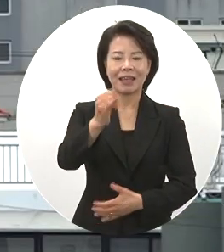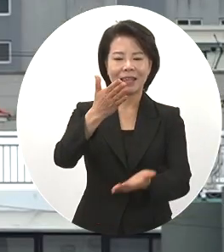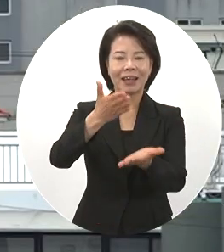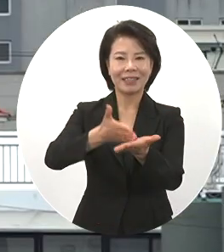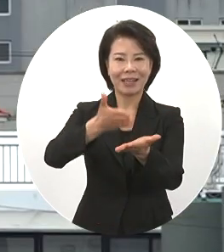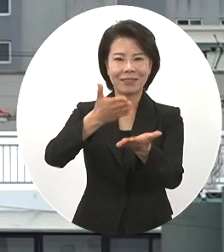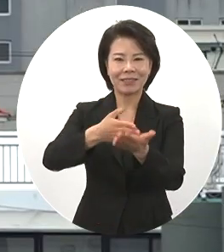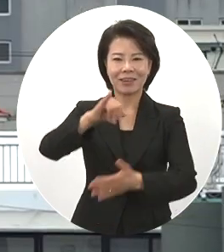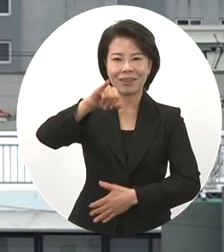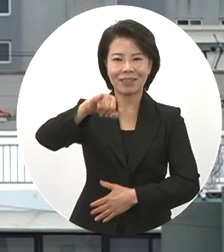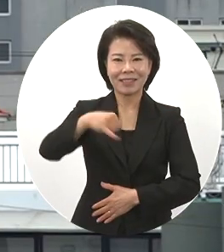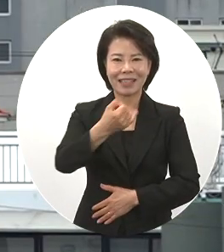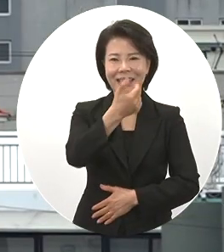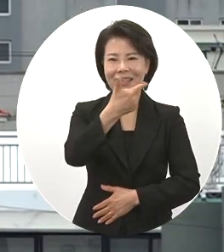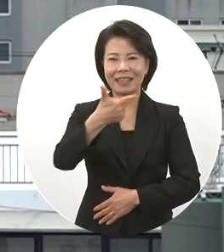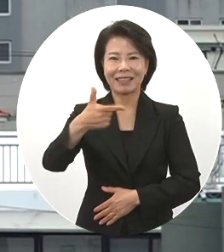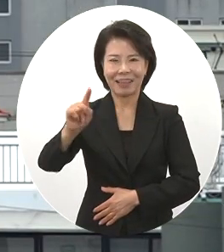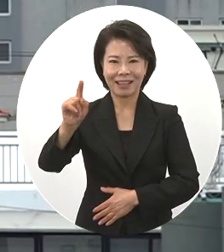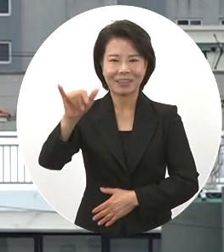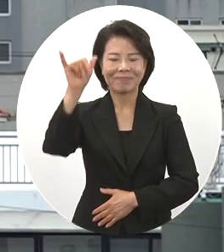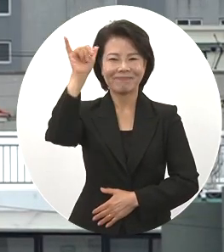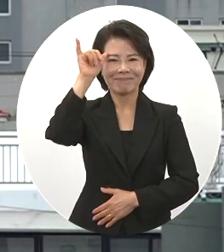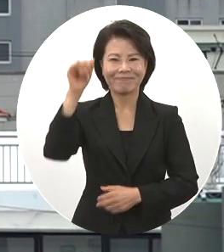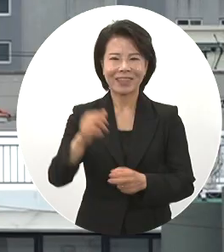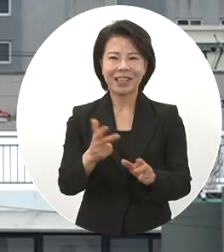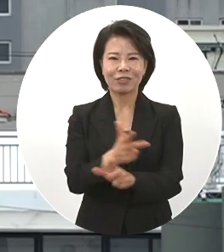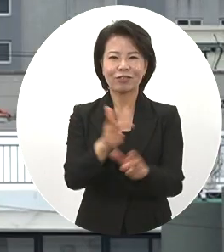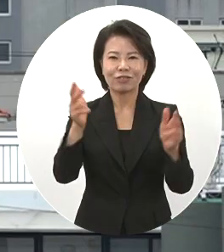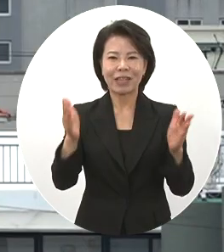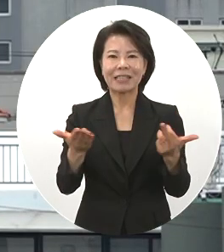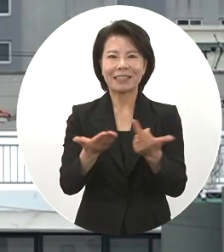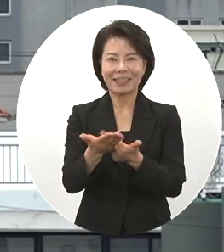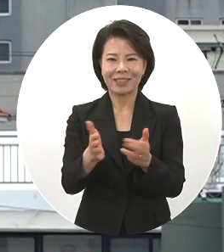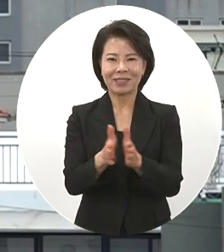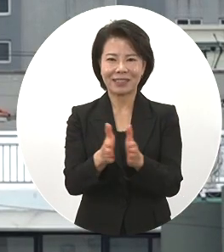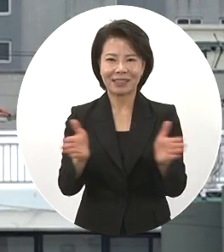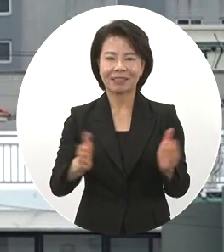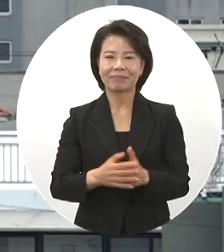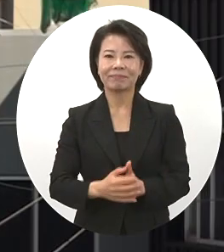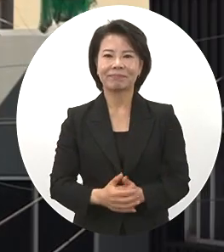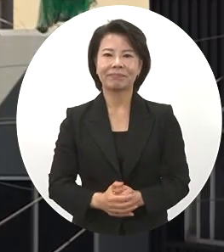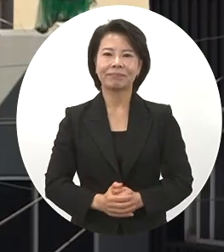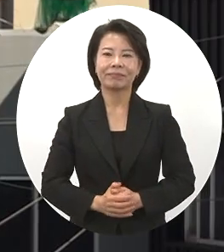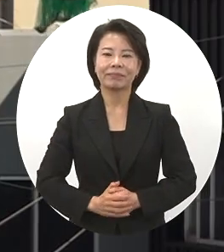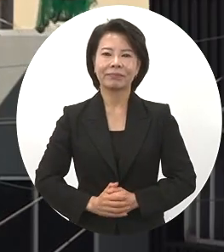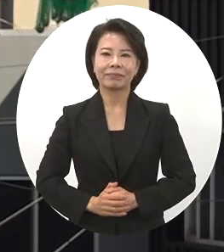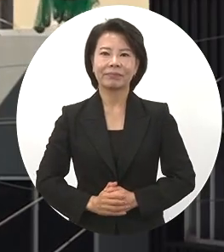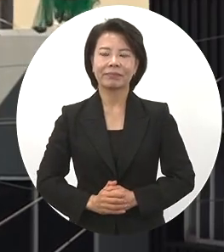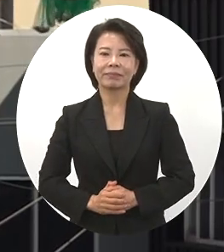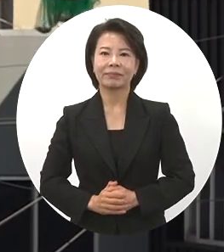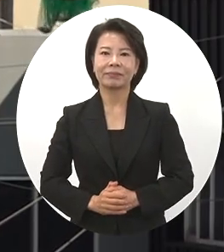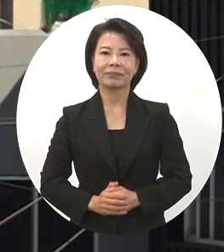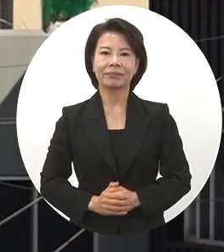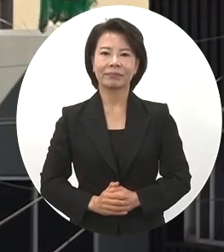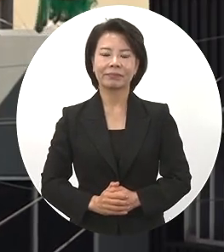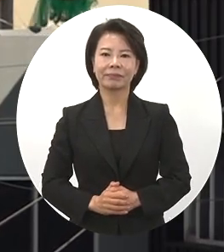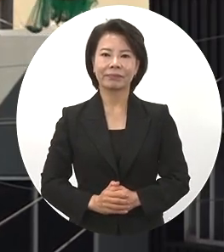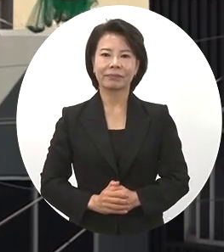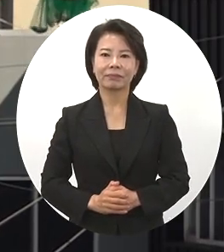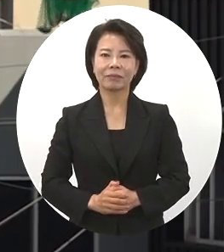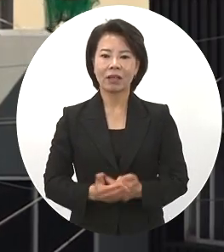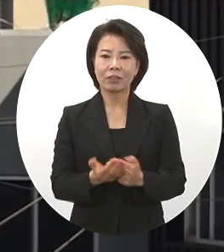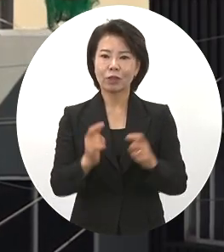제주특별자치도 AI 아나운서 제이나입니다. 이번 주 위클리 제주 시작합니다. 첫 소식입니다.